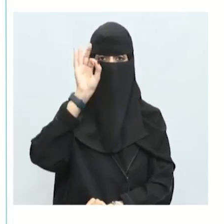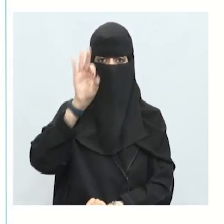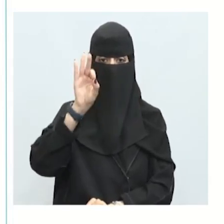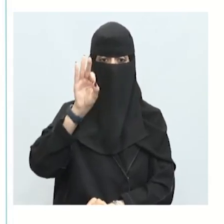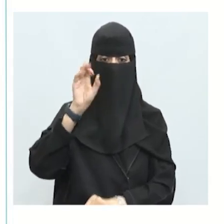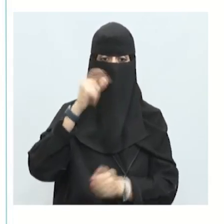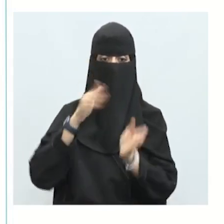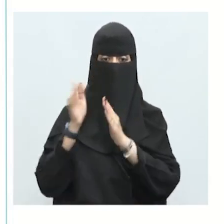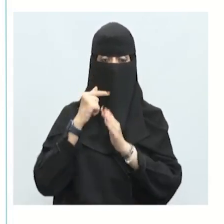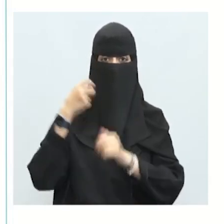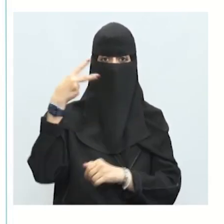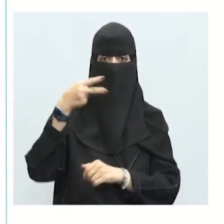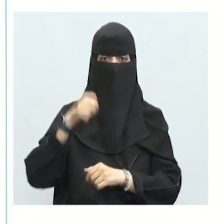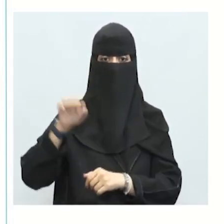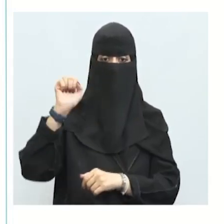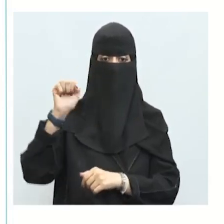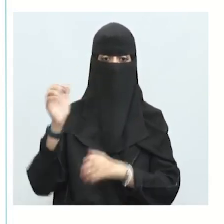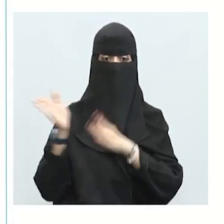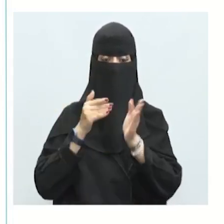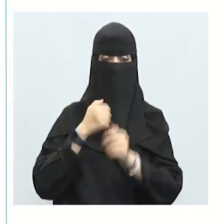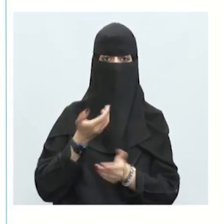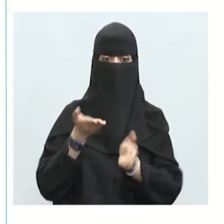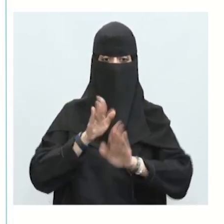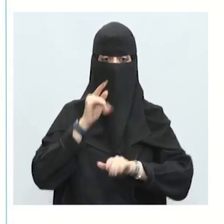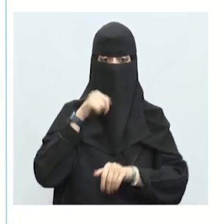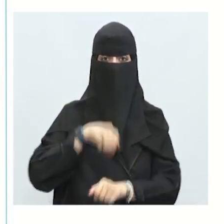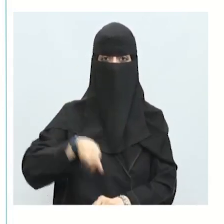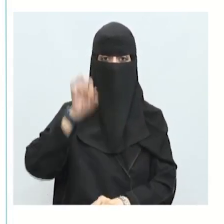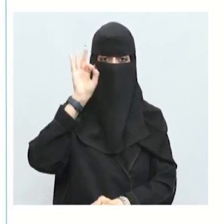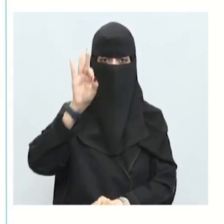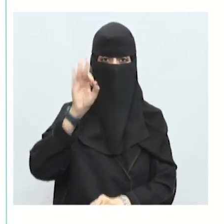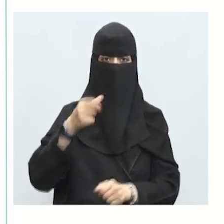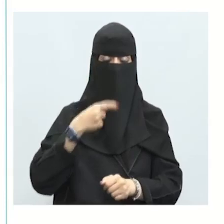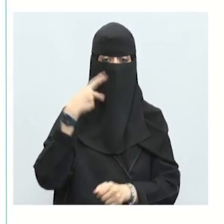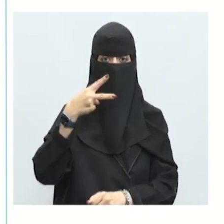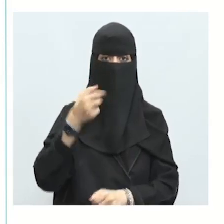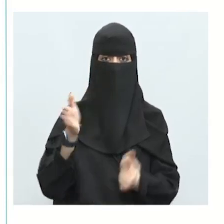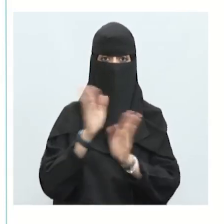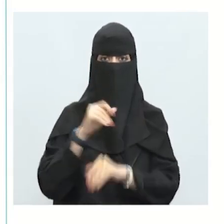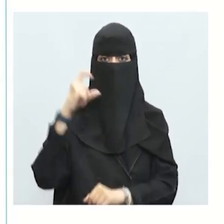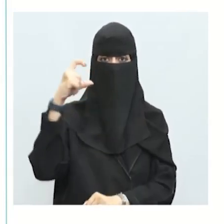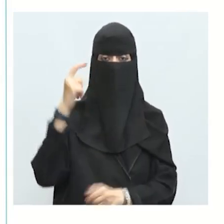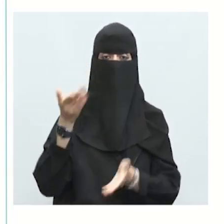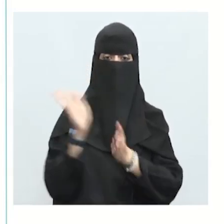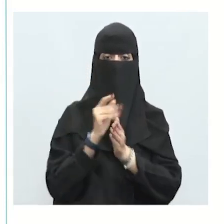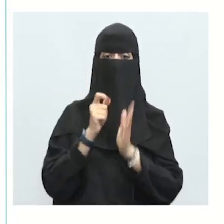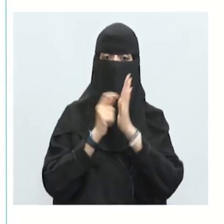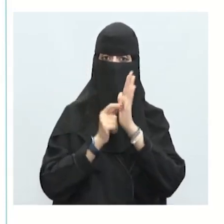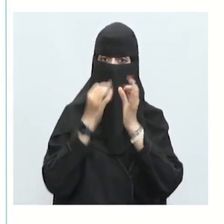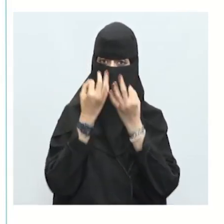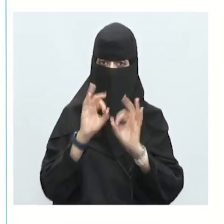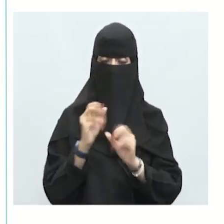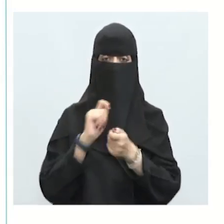من الا a اند بي اكبر من السي اذا كانت اذا تحقق الشرط يتم اسنادها الى المتغير